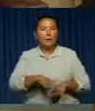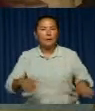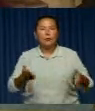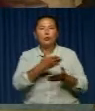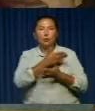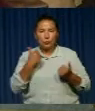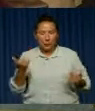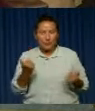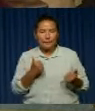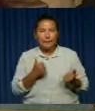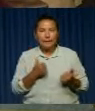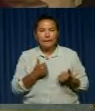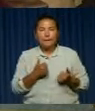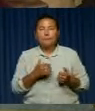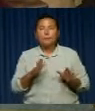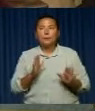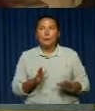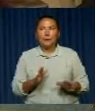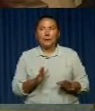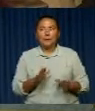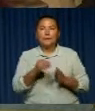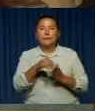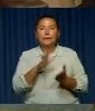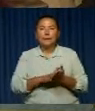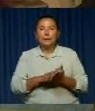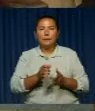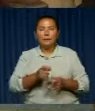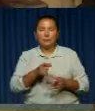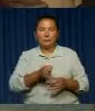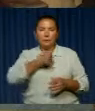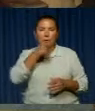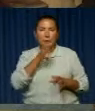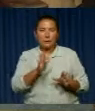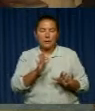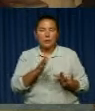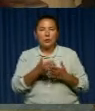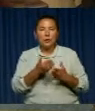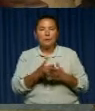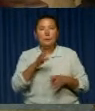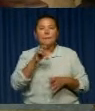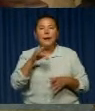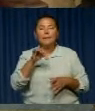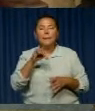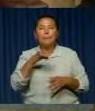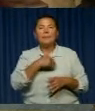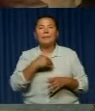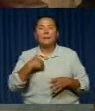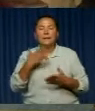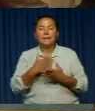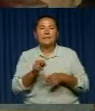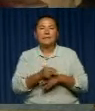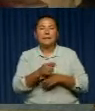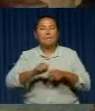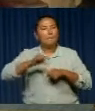Осы пневмониядан өлім тіркелген факт тағы жоқ. Жалпы бактериалдық пневмония бар, олардың емі